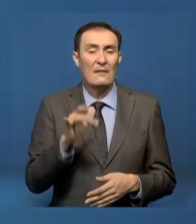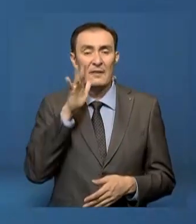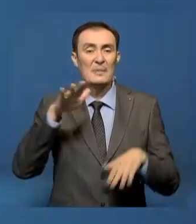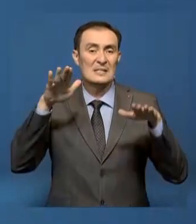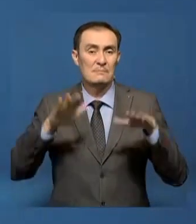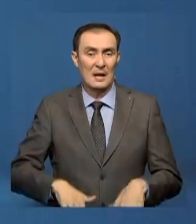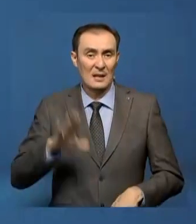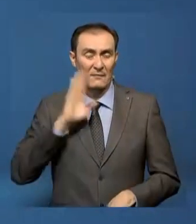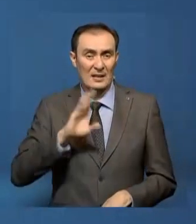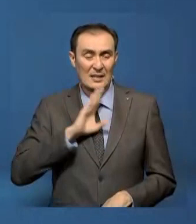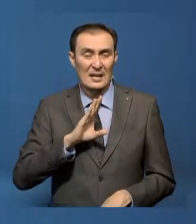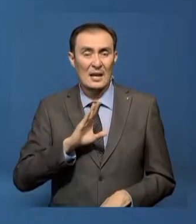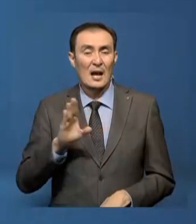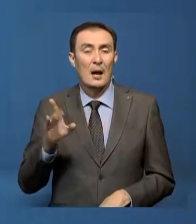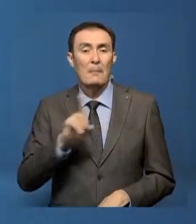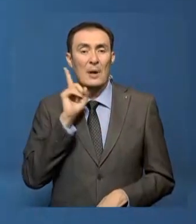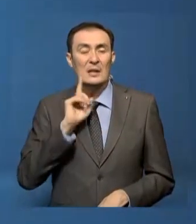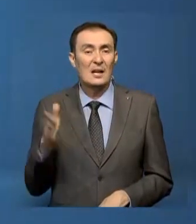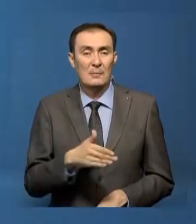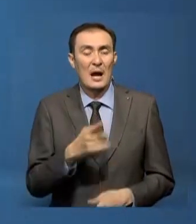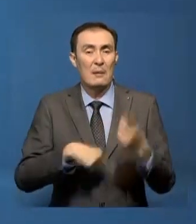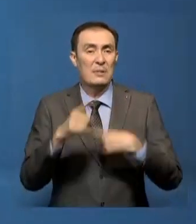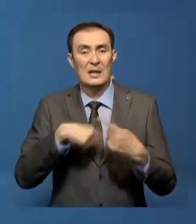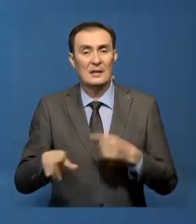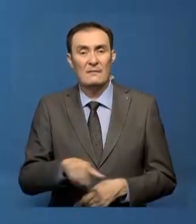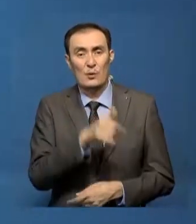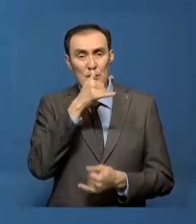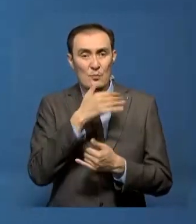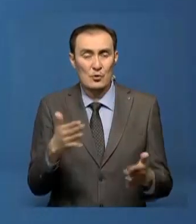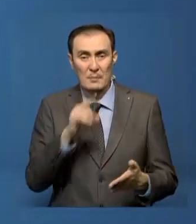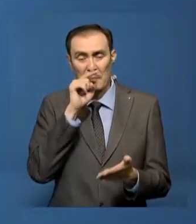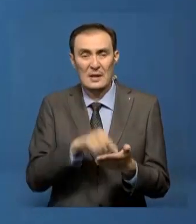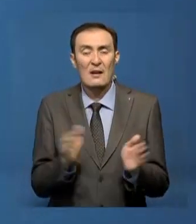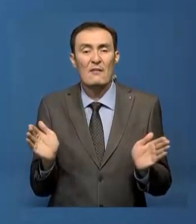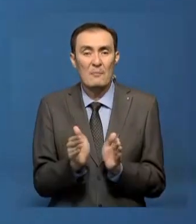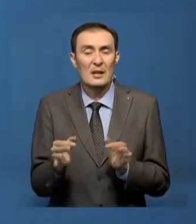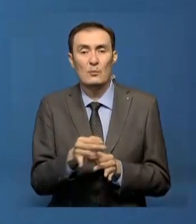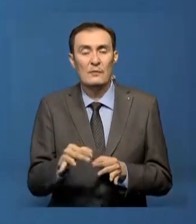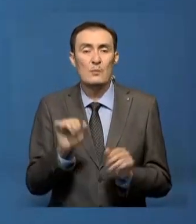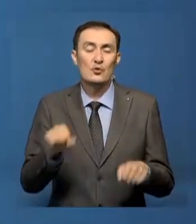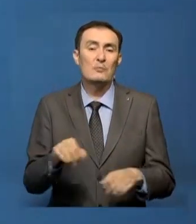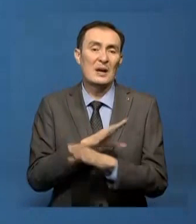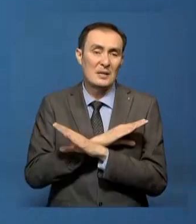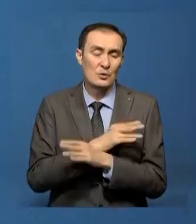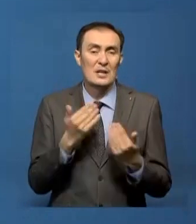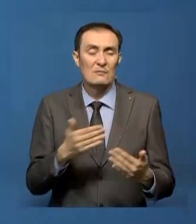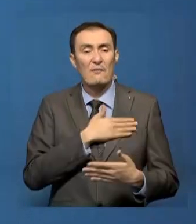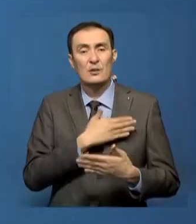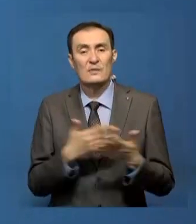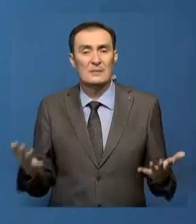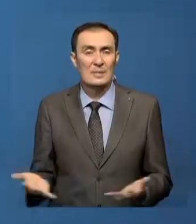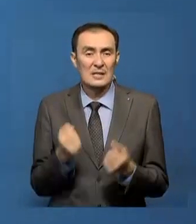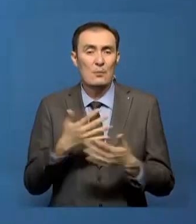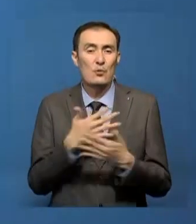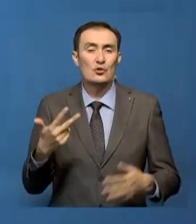спаде уровня воды не вся молоть попадает обратно в реку. Большинство оказывается в небольших прудах и рискует погибнуть. Сегодня волонтеры